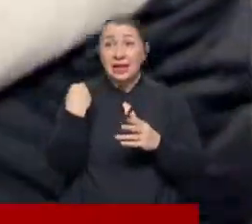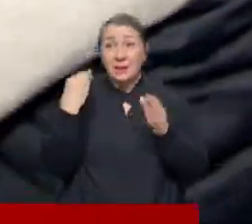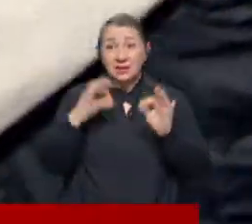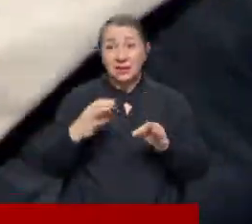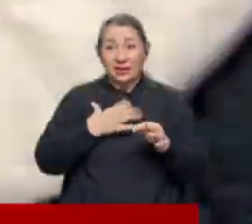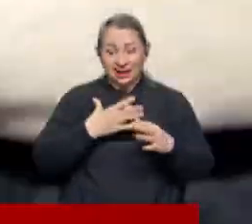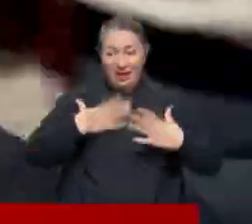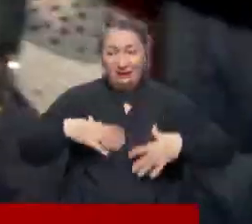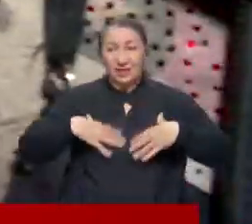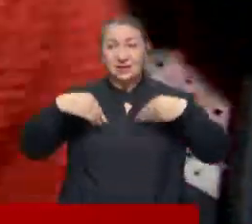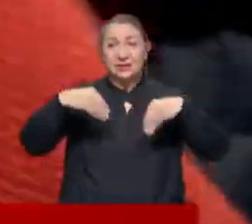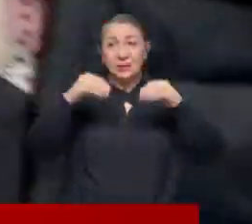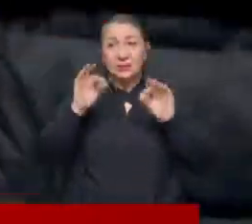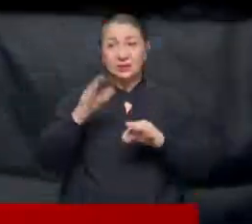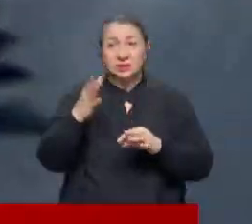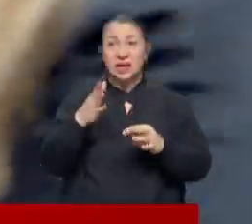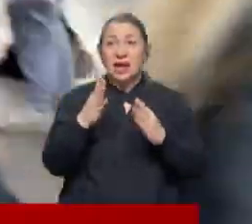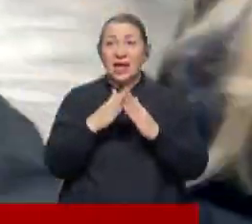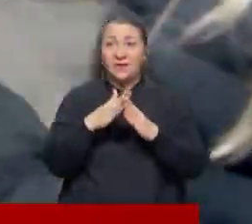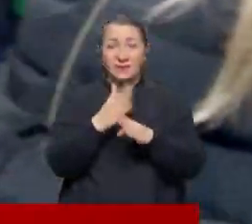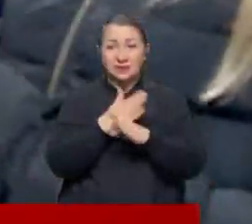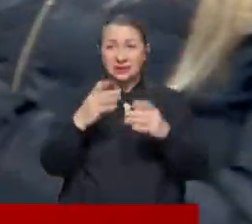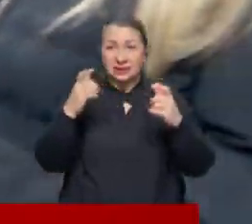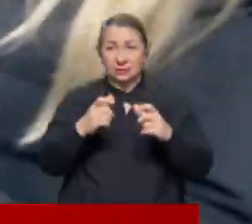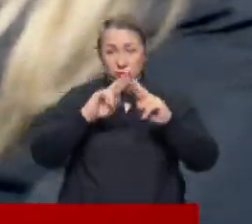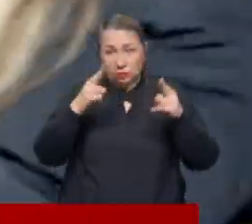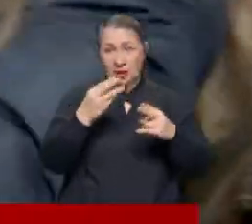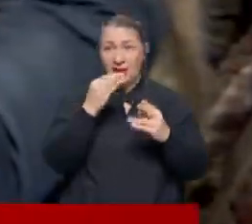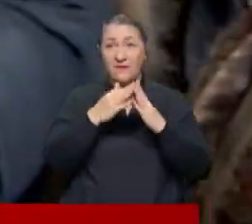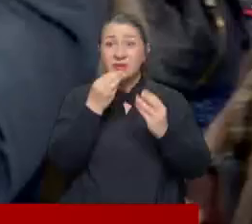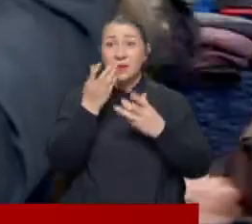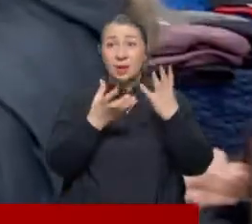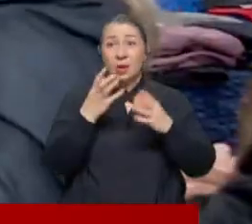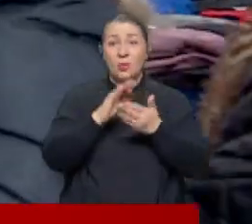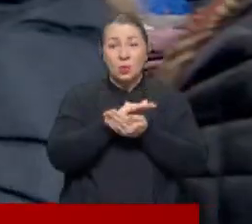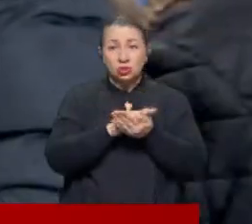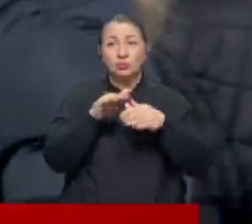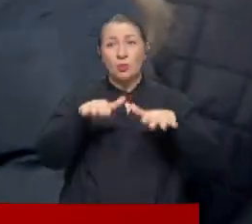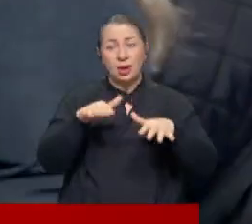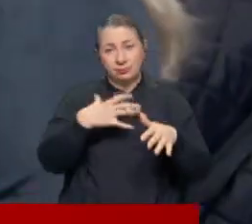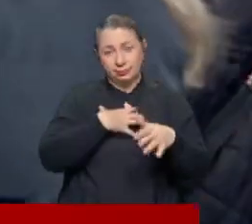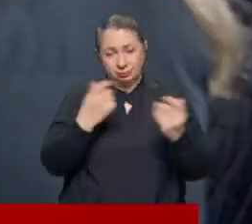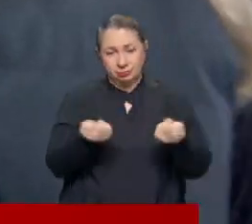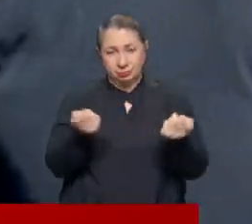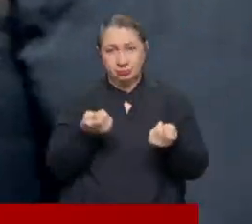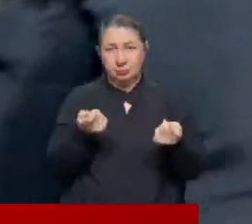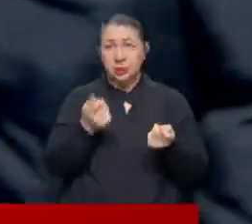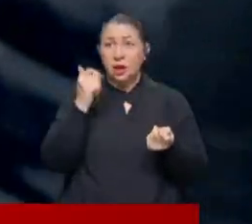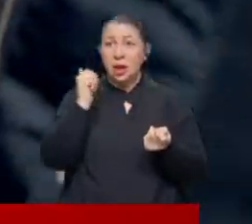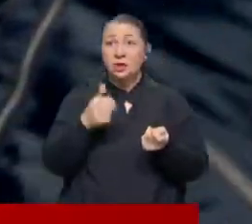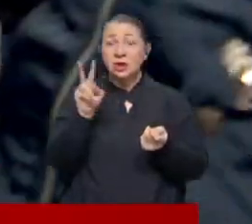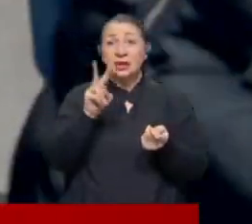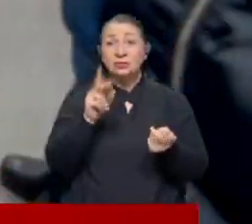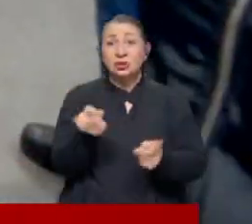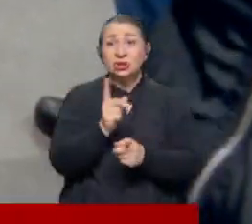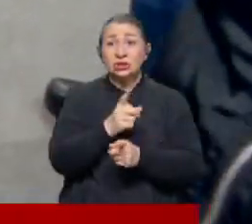başladı kendi kıyafetlerini satmaya. Ev ürünleri üzerine yerim vardı. Ev yemekleri. Poğaça, börek. Her gün 20